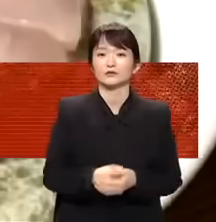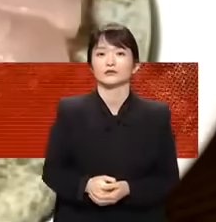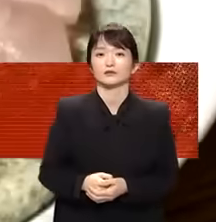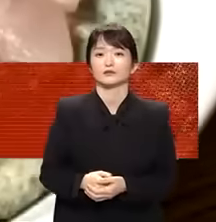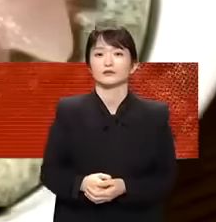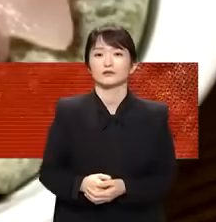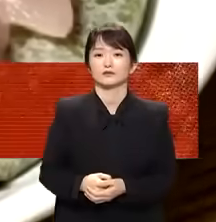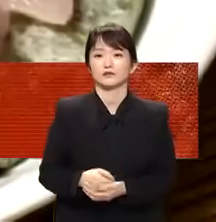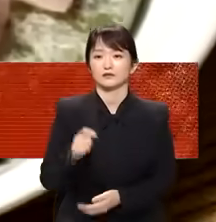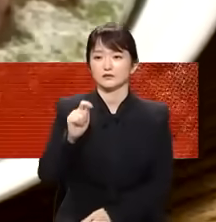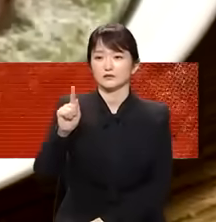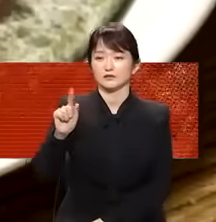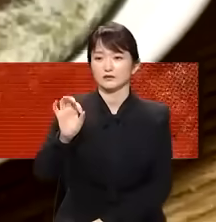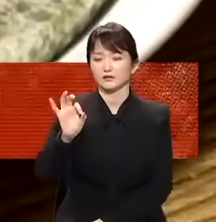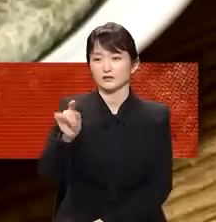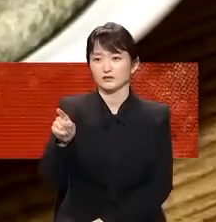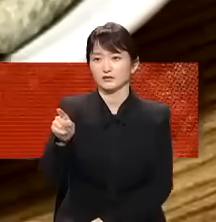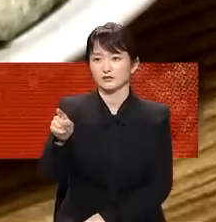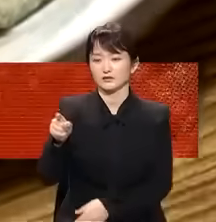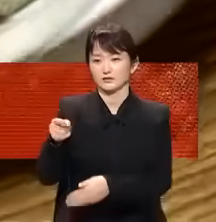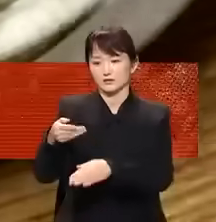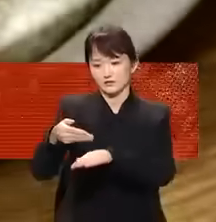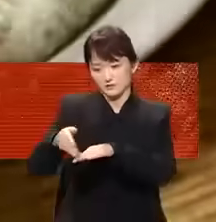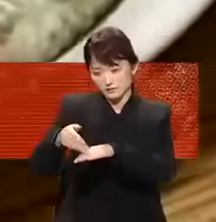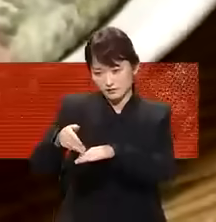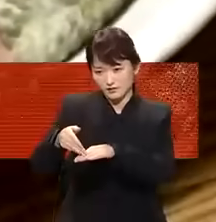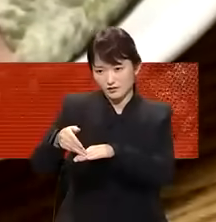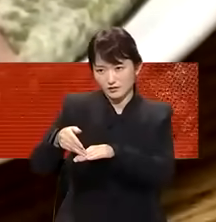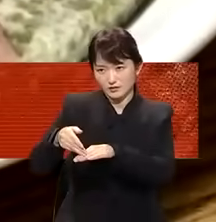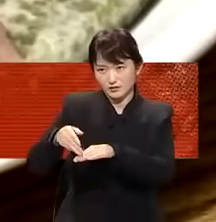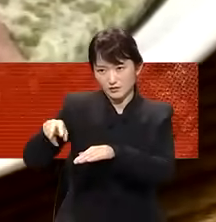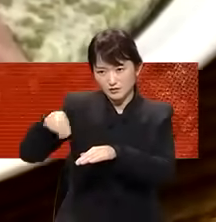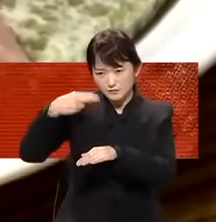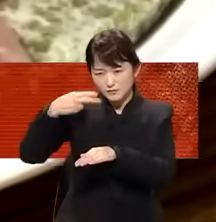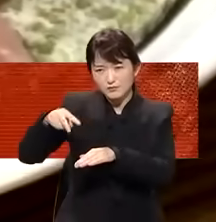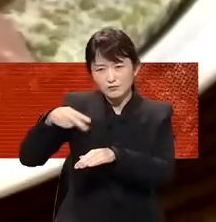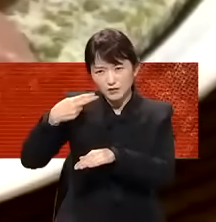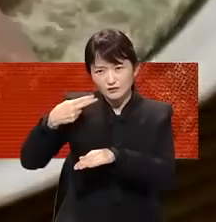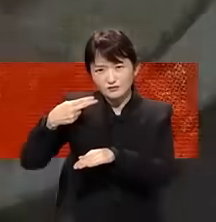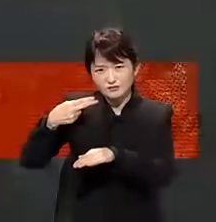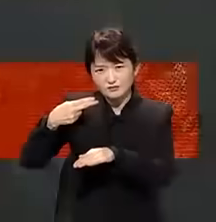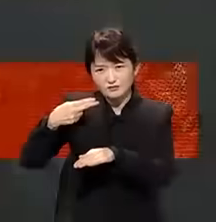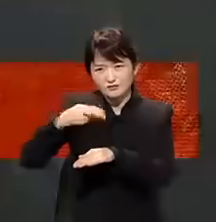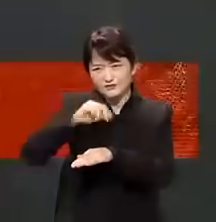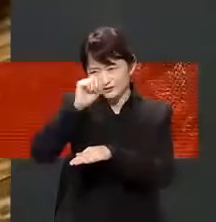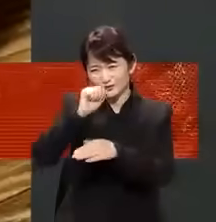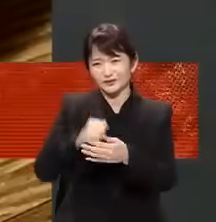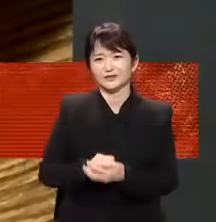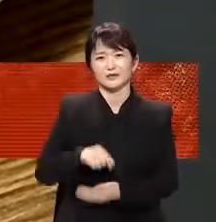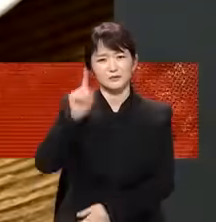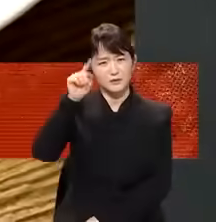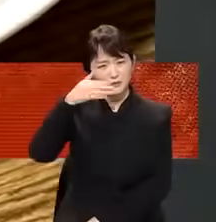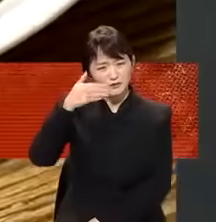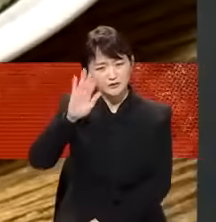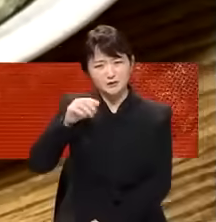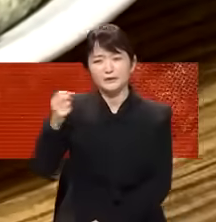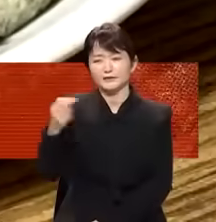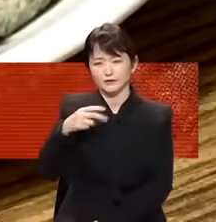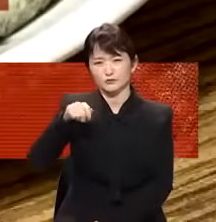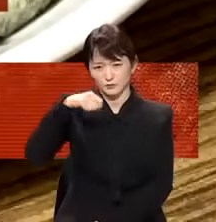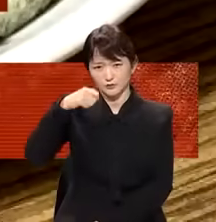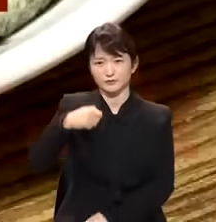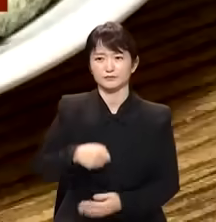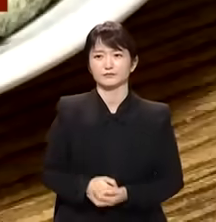간별 매니 합니다 회 너무 좋아하고요 뭐 해를 맨날 먹 맨날 아니지만 자주 먹습니다 자주 먹는데 그러면